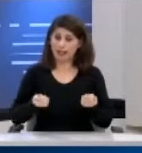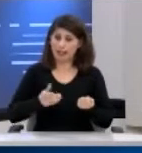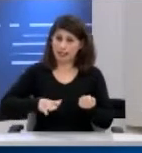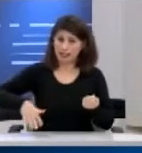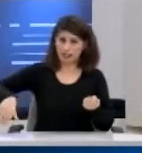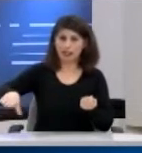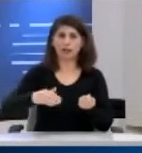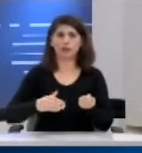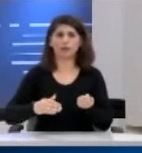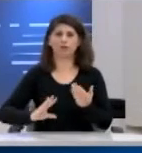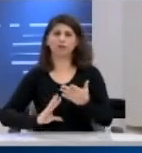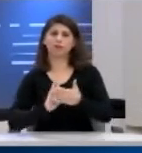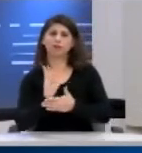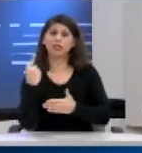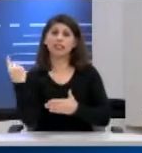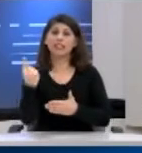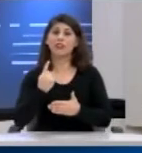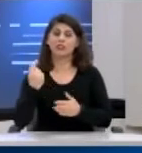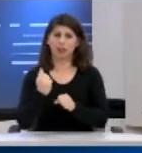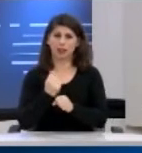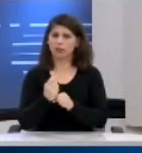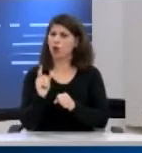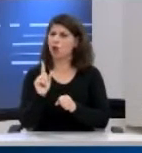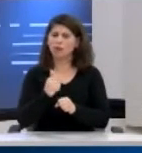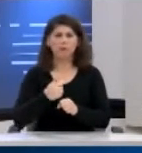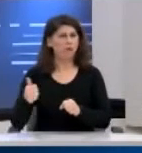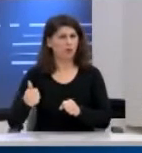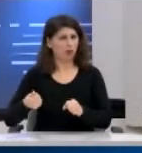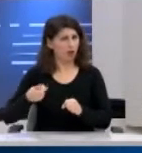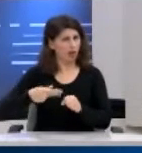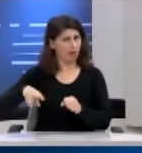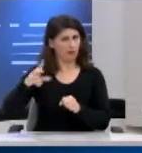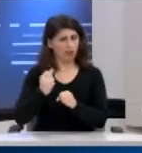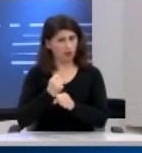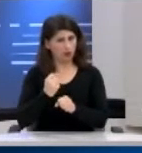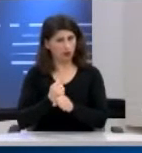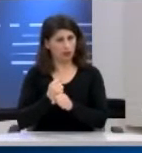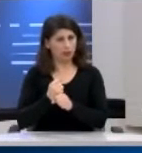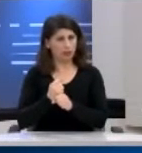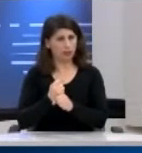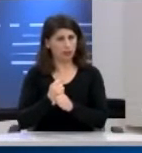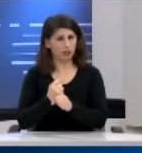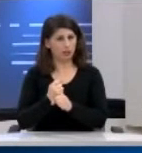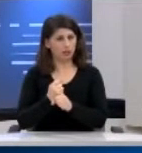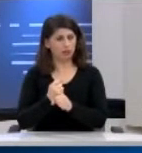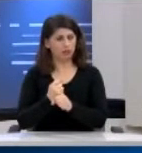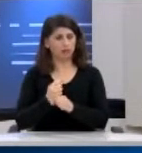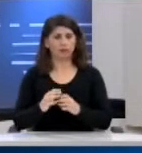για τη βελτίωση των συνθήκων της εργασίας, όχι μόνο για την αύξηση της απασχόλησης, τη μείωση της ανεργίας.